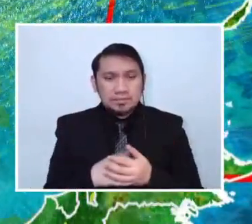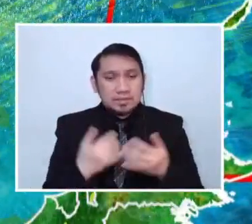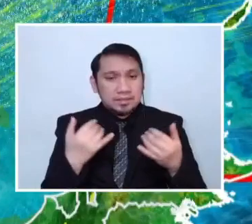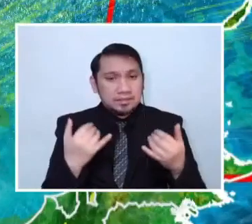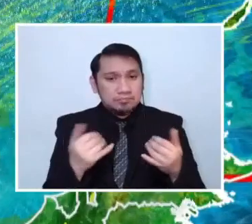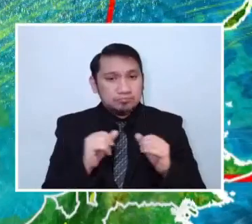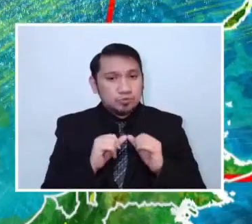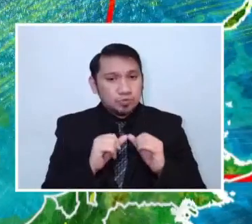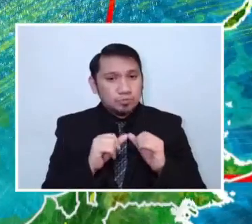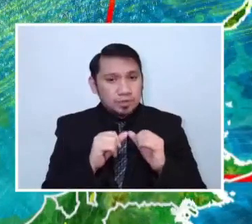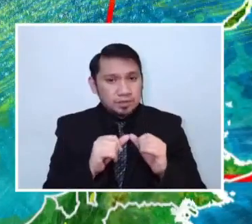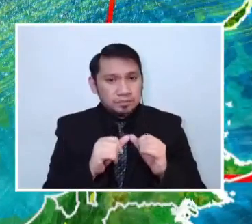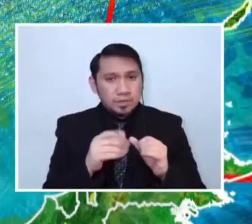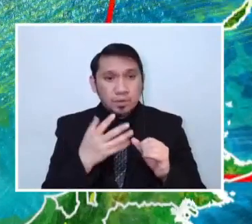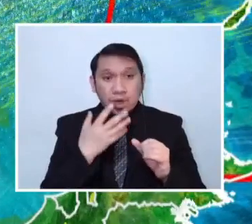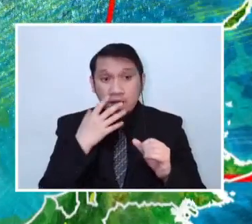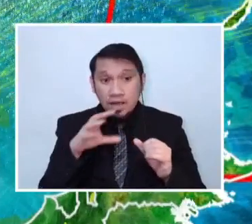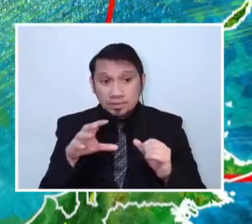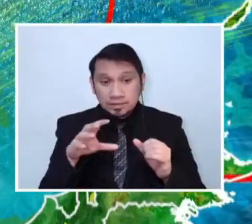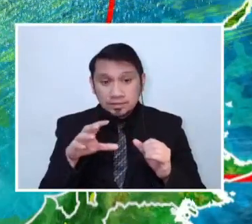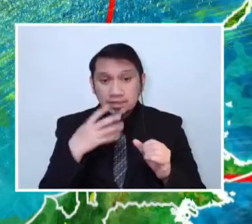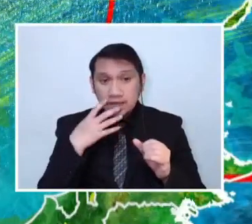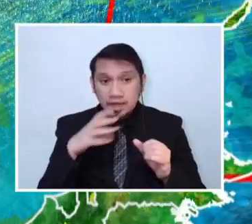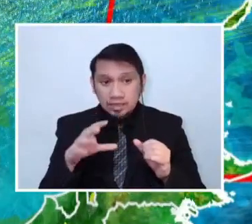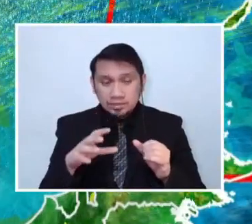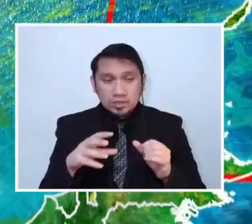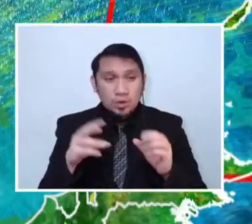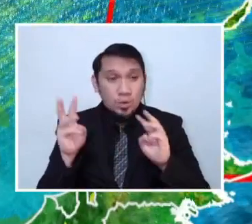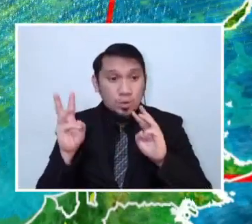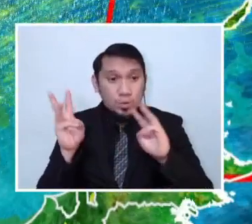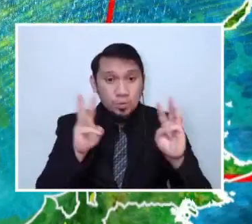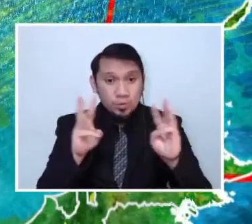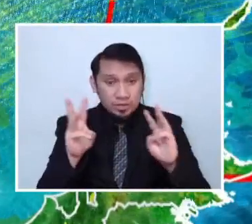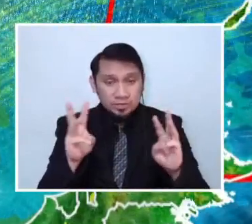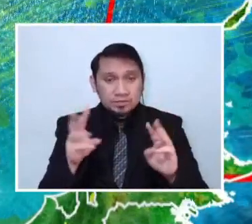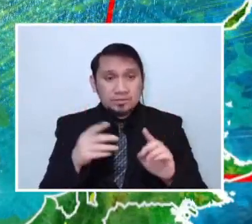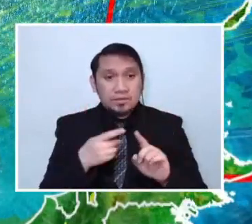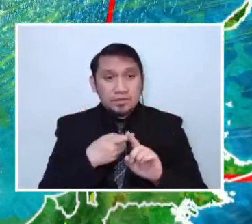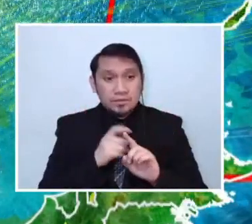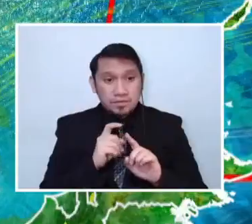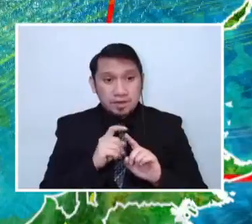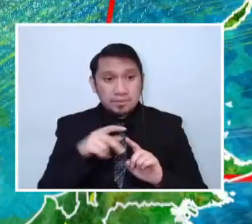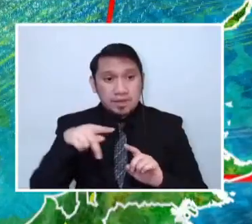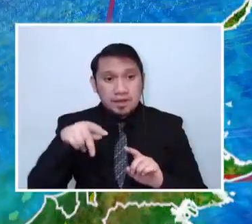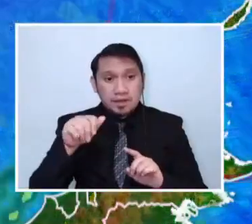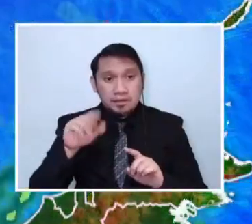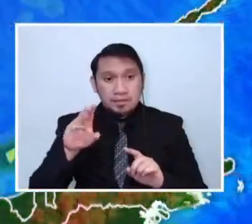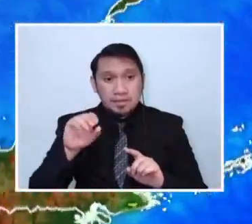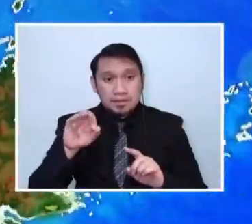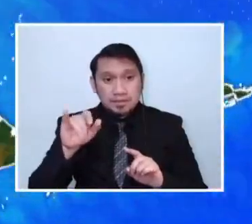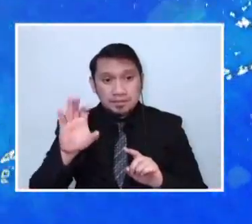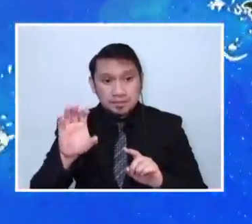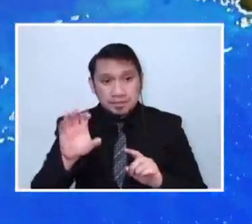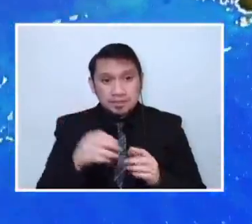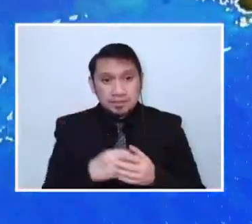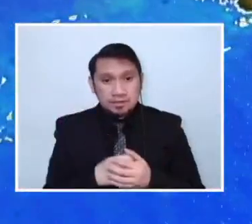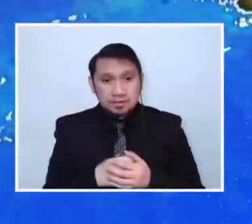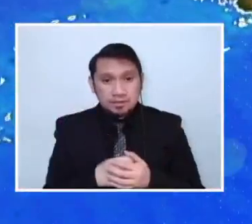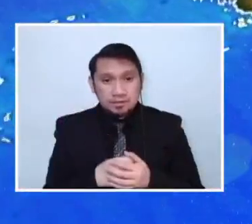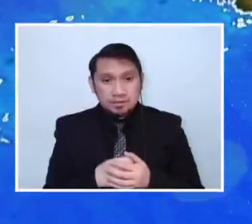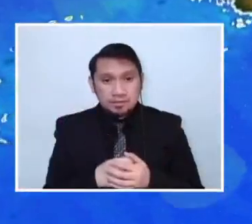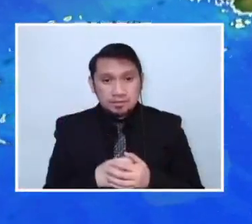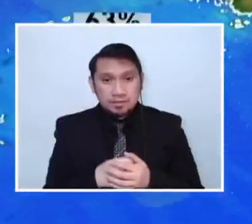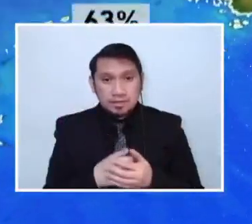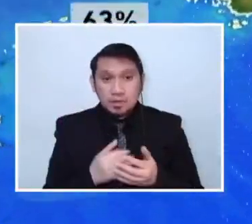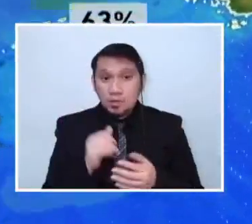sa bansa ng mainit at maalinsangan na easterlies mula sa Pasipiko. Sa rainfall forecast ng The Weather Company para bukas